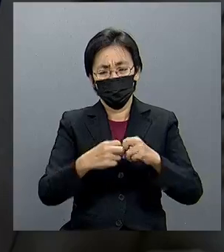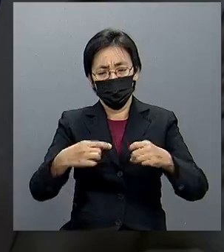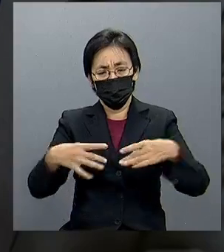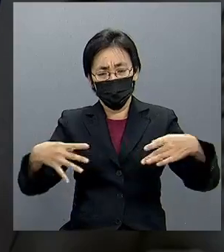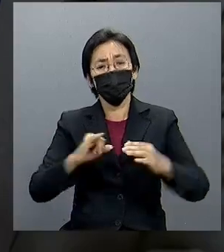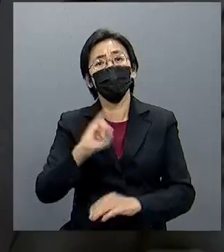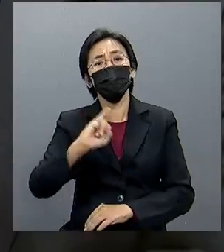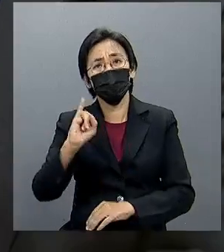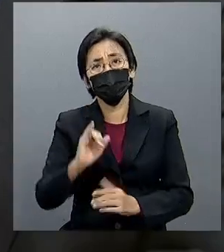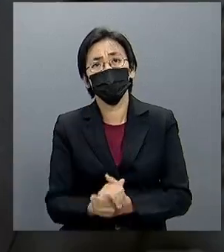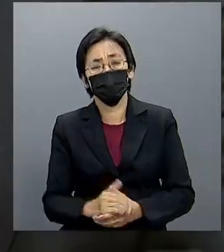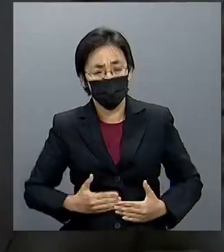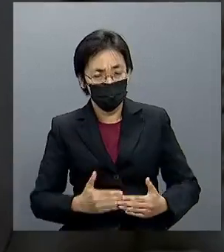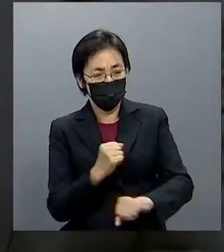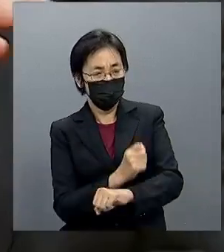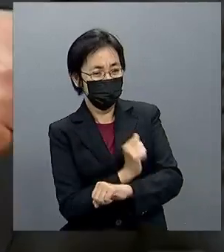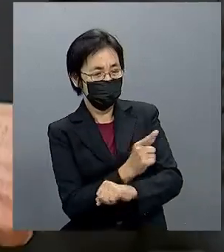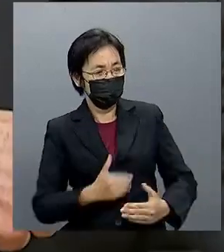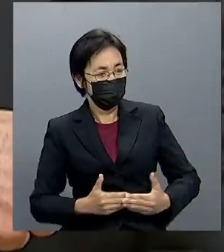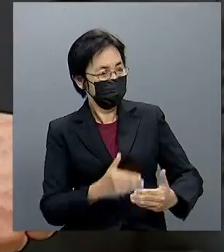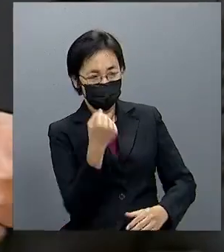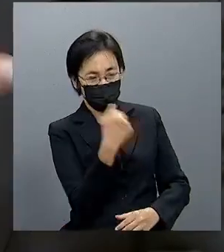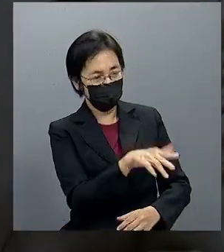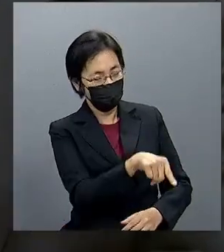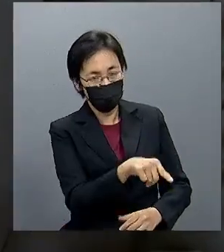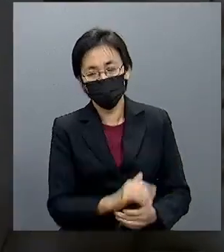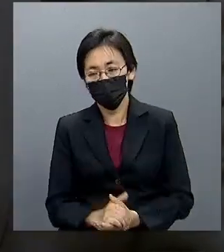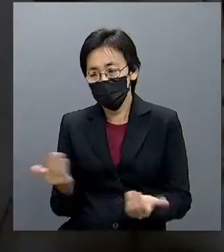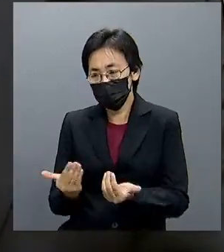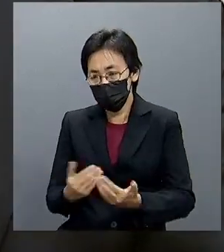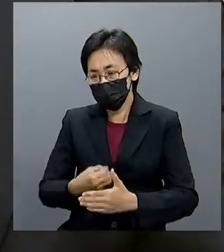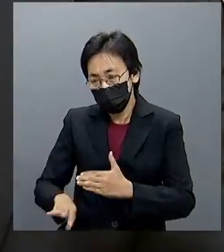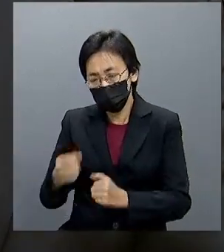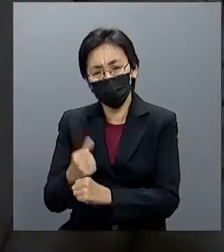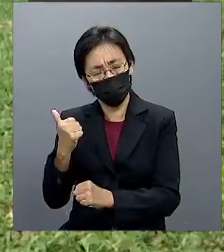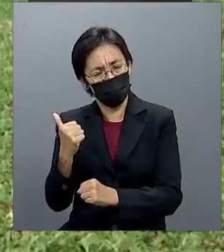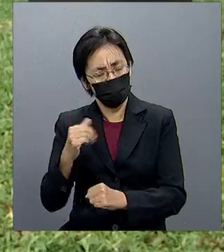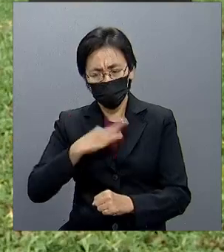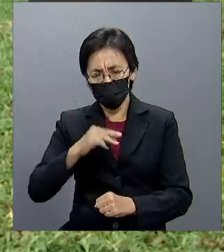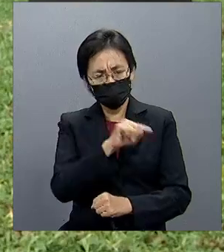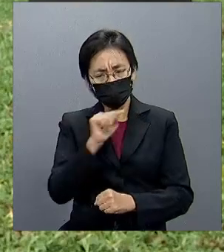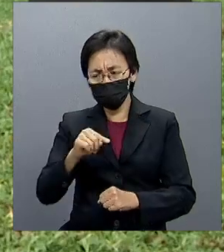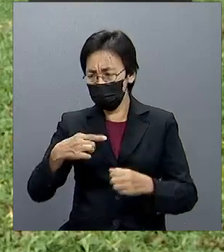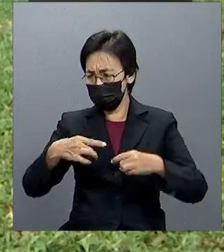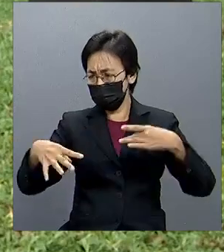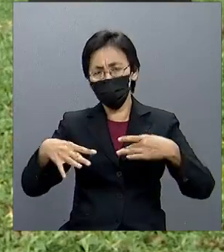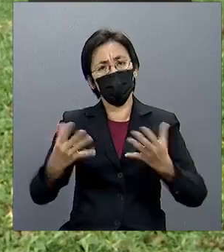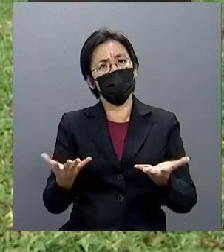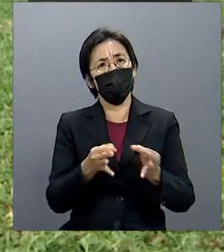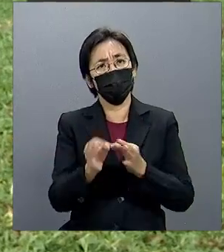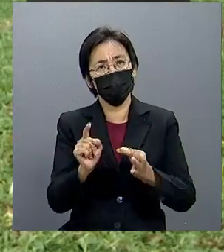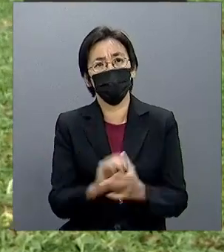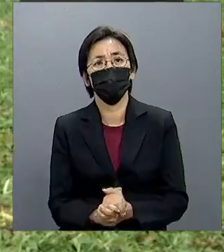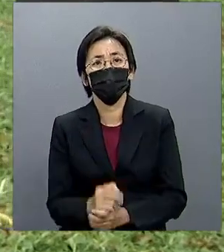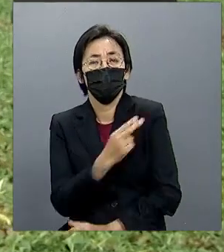ณตั้งครรภ์รับจ้างตั้งครรภ์ไม่ได้นะแต่คุณเอาลูกทิ้งได้คำถามว่าเราจะอธิบายตรงนี้อย่างไร ส่วนในฝ่ายของแพทย์เราถูกหล่อหล